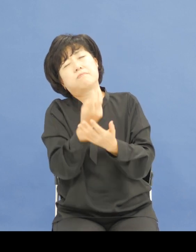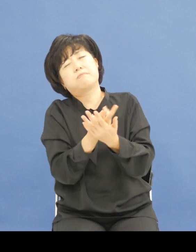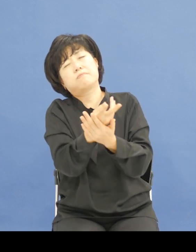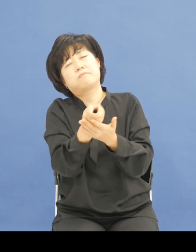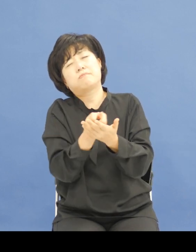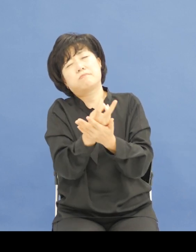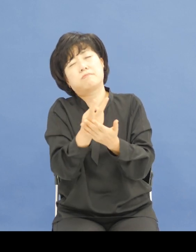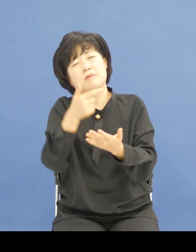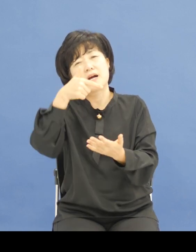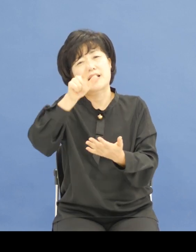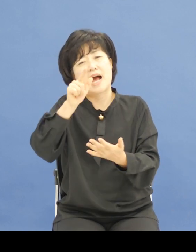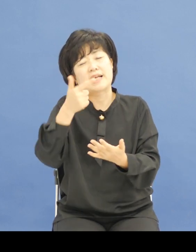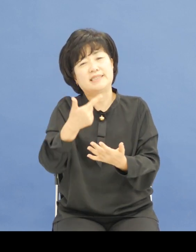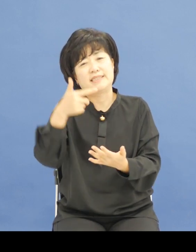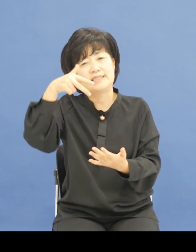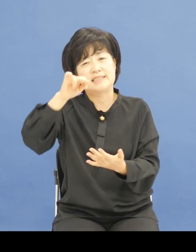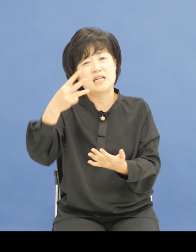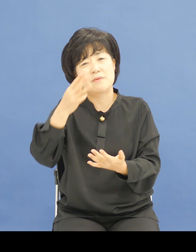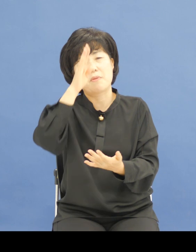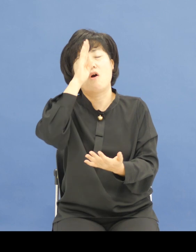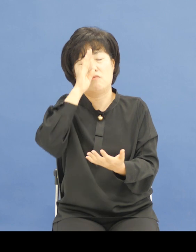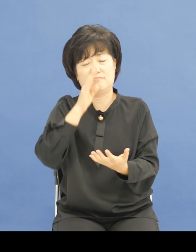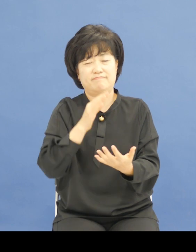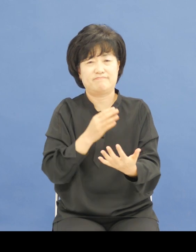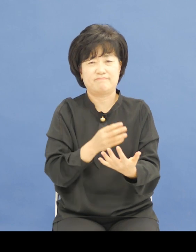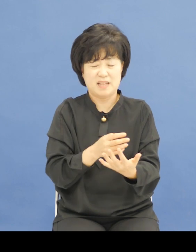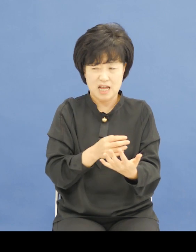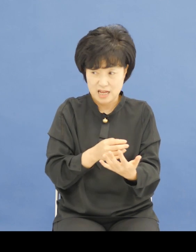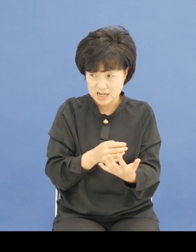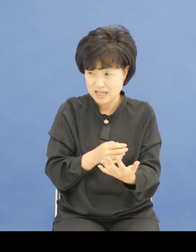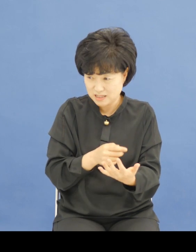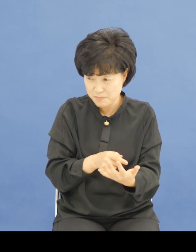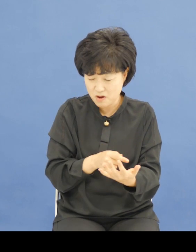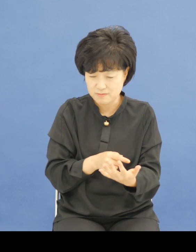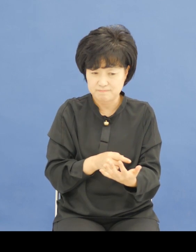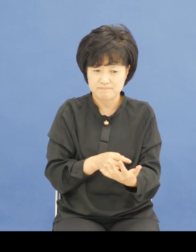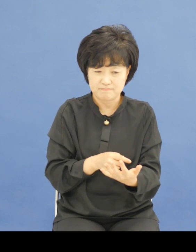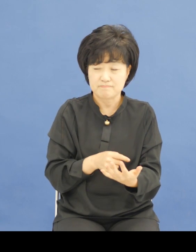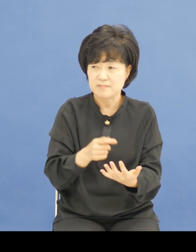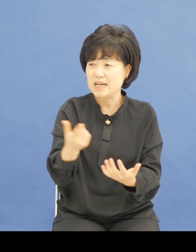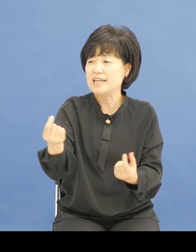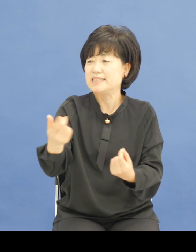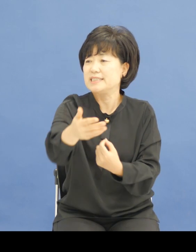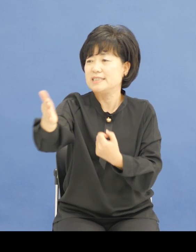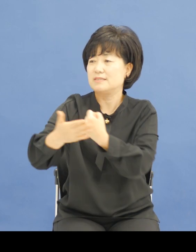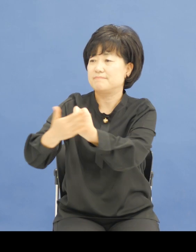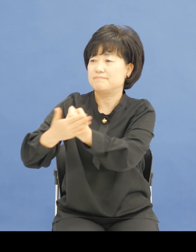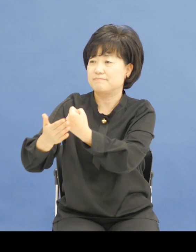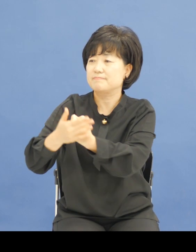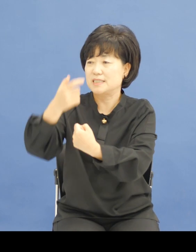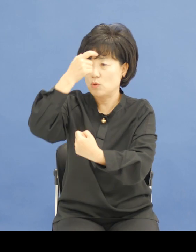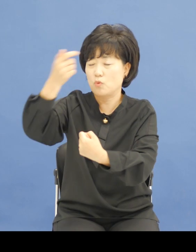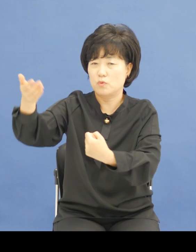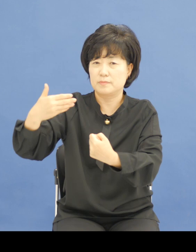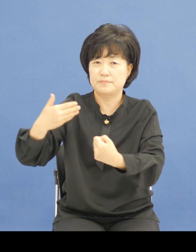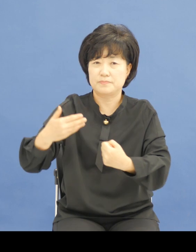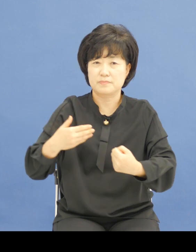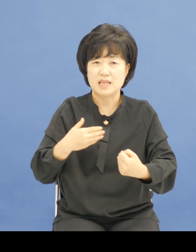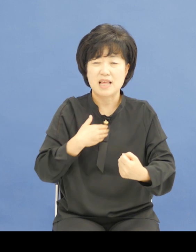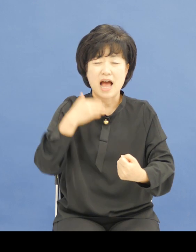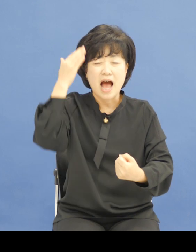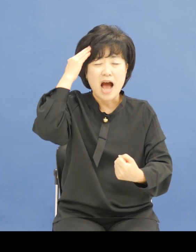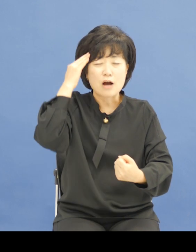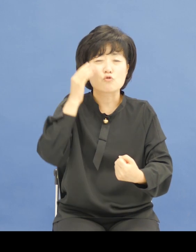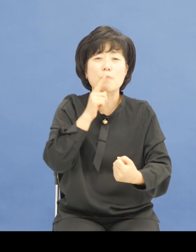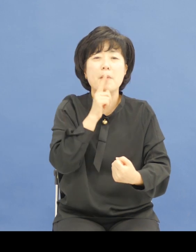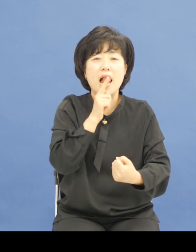간질병. 그래서 어쨌든 다들 어른들 뭐 같이 기도를 하자고, 현지 사역자들에게도 같이 기도를 하자고 하고, 저는 가면 한국말로 기도를 하긴 해요.